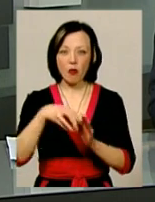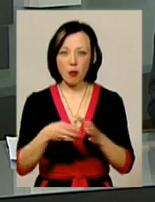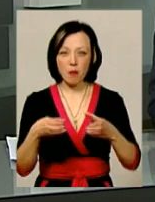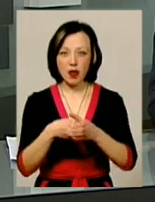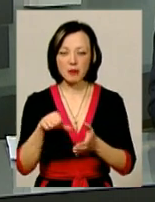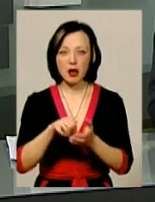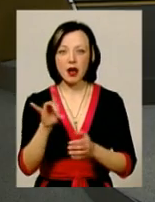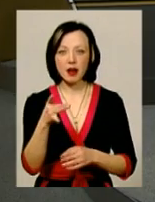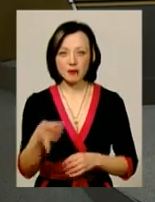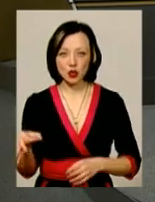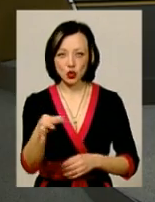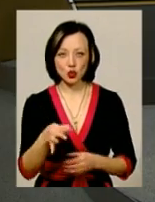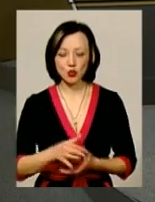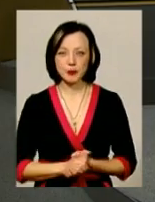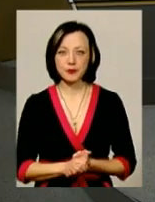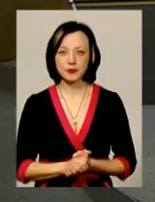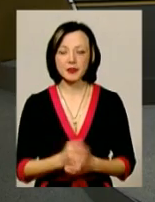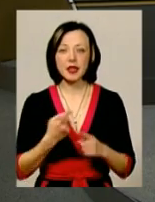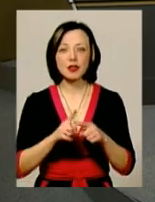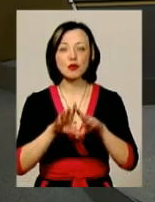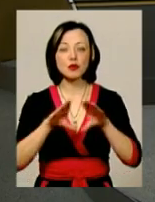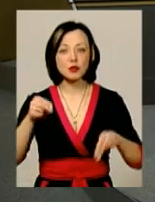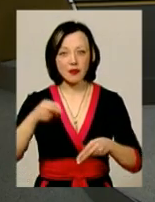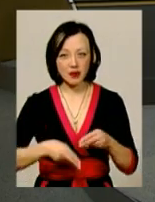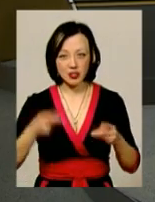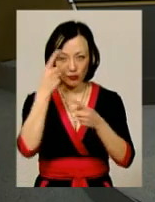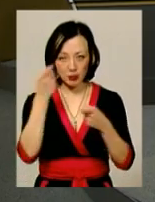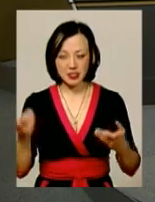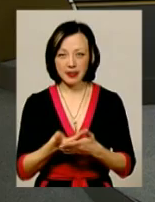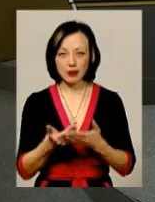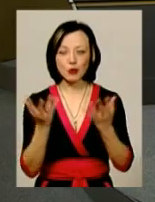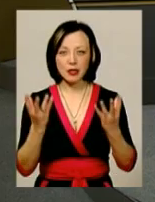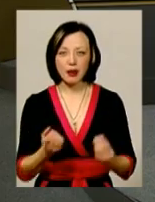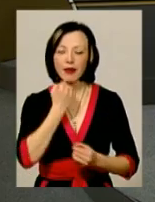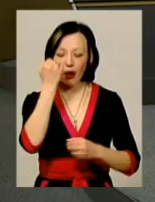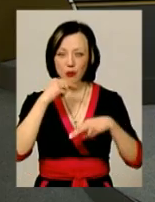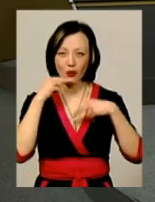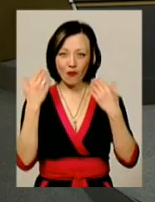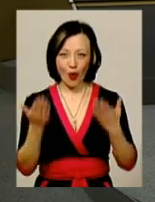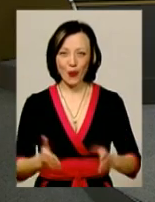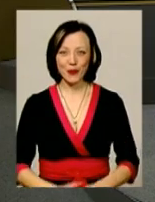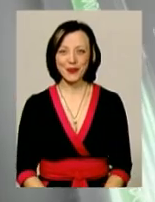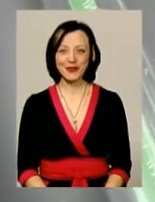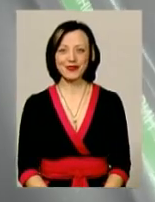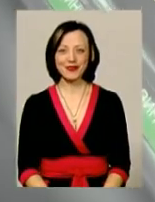представляла Рівненщину. На цьому ми завершуємо інформаційний випуск дня. Дякуємо вам за увагу.